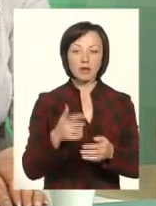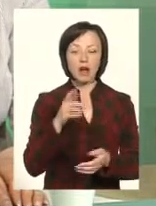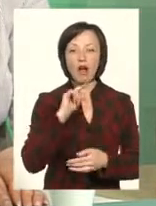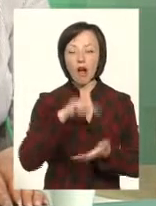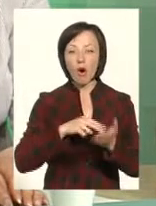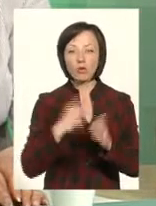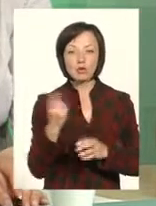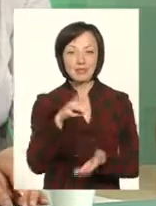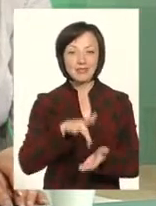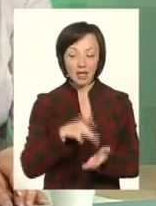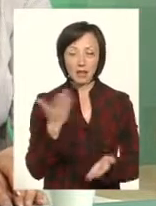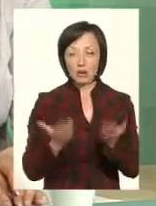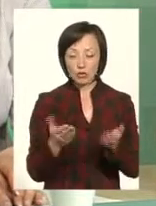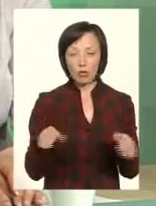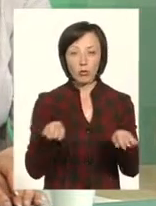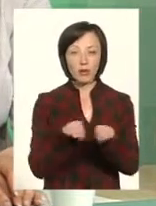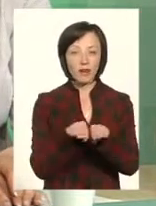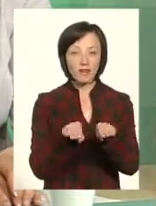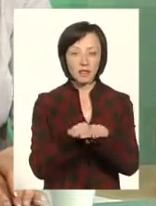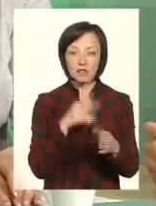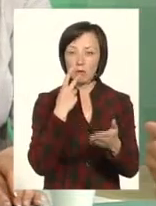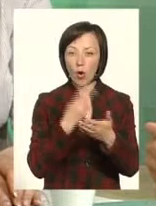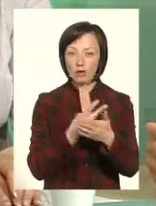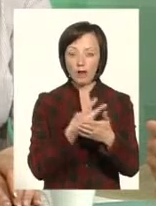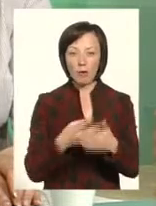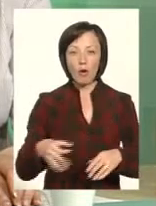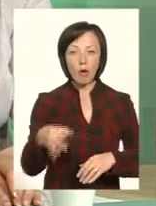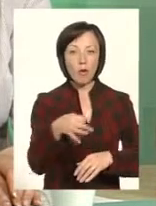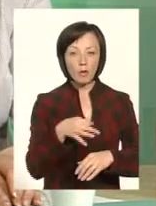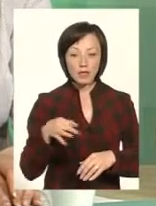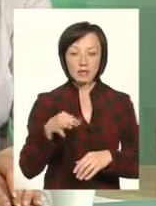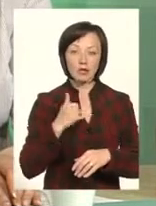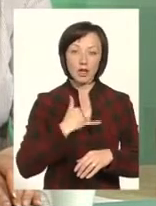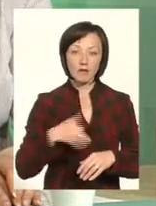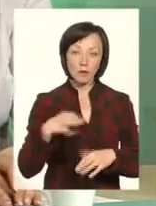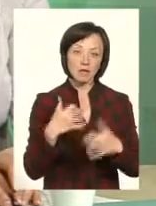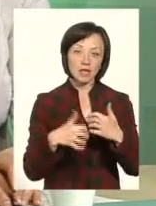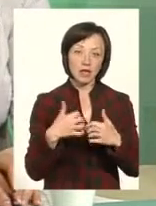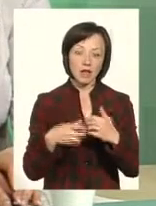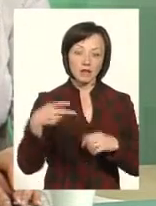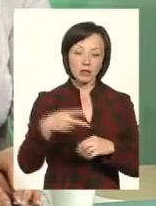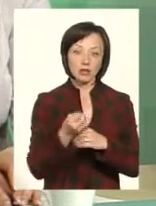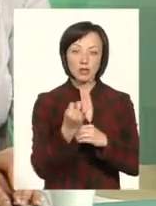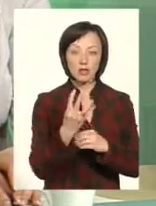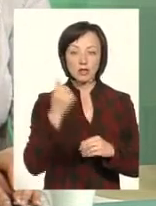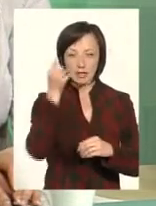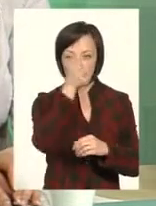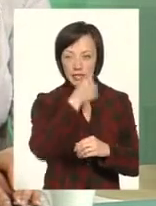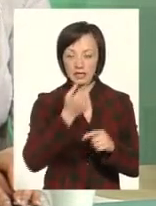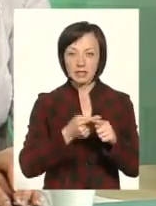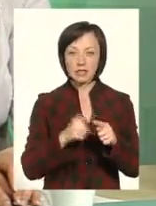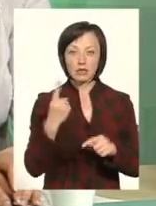сьогодні, так, то навіть якщо порівняти з показниками області, то по області в середньому на 2014 рік